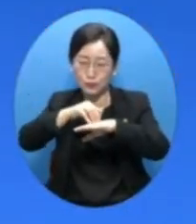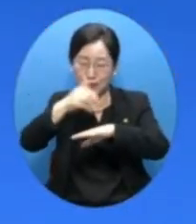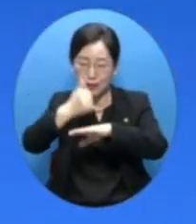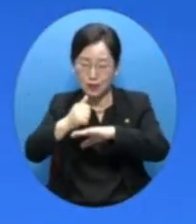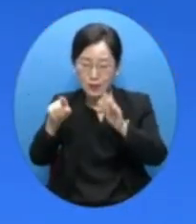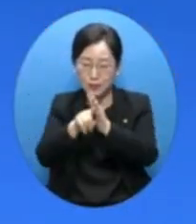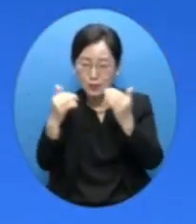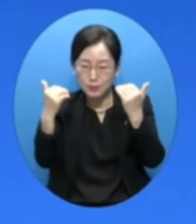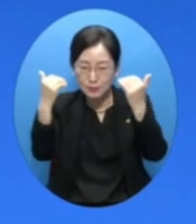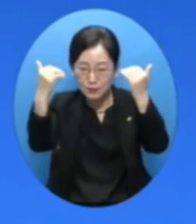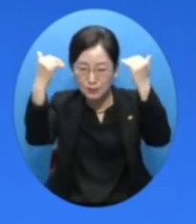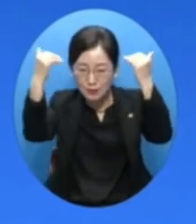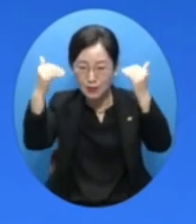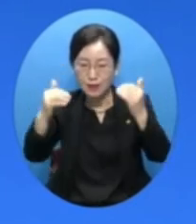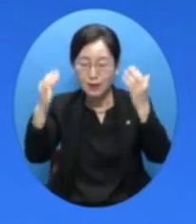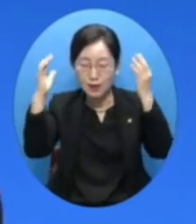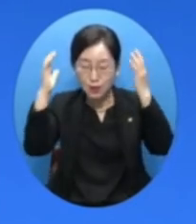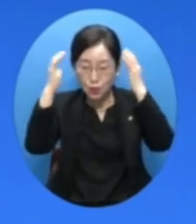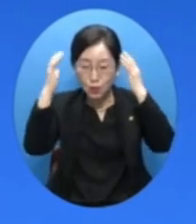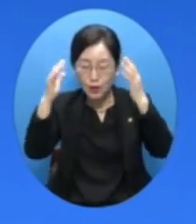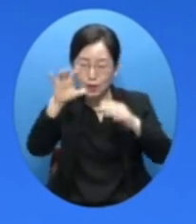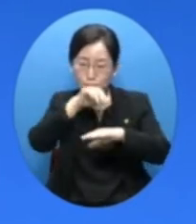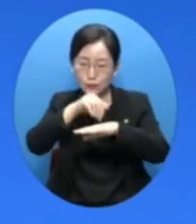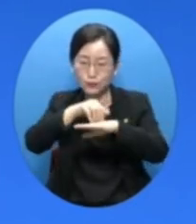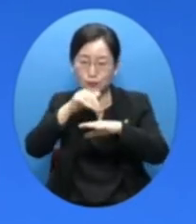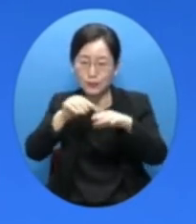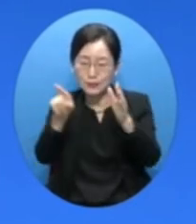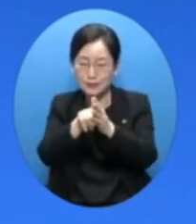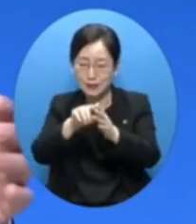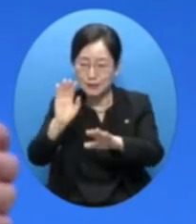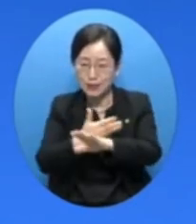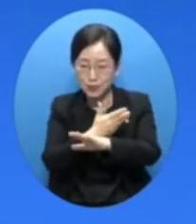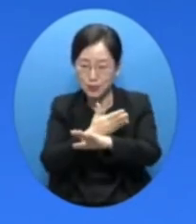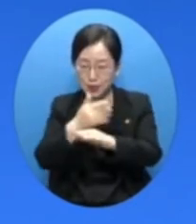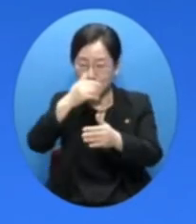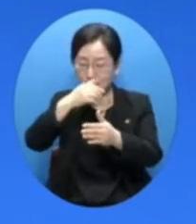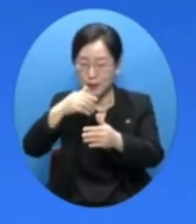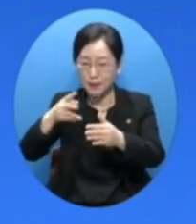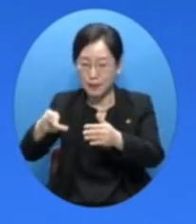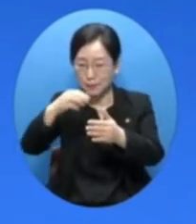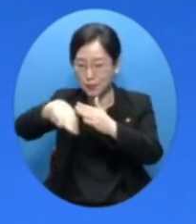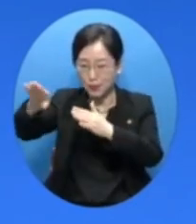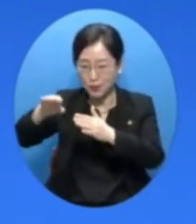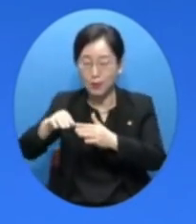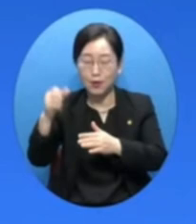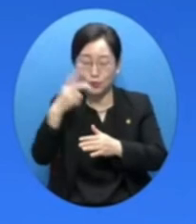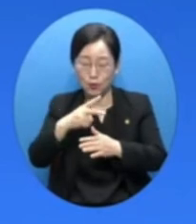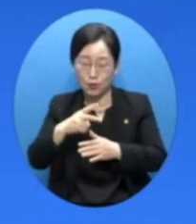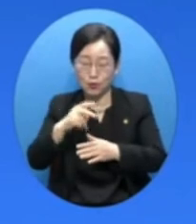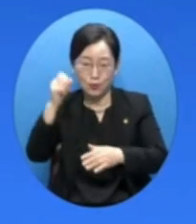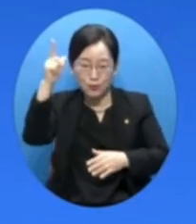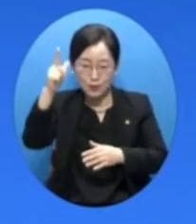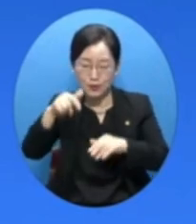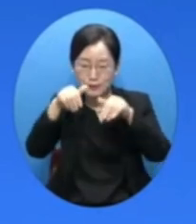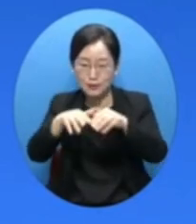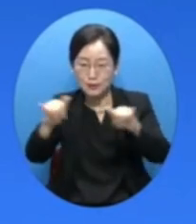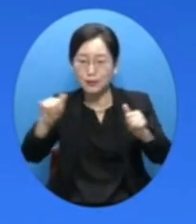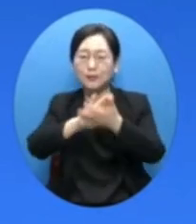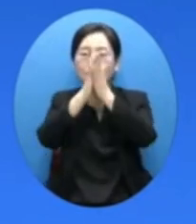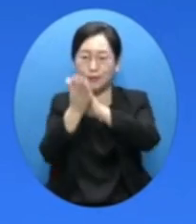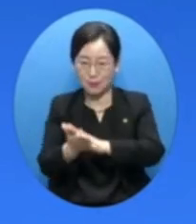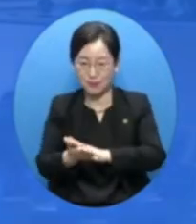되고 고난을 훈련을 통해서 우리의 신앙의 잘못된 모습이 제거되어지고 우리가 하나님의 위대한 일꾼으로 거듭나게 되는 것입니다.